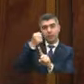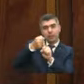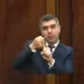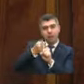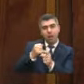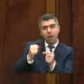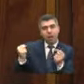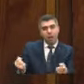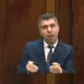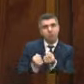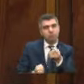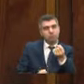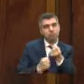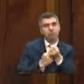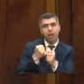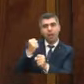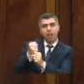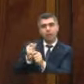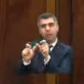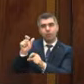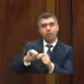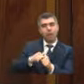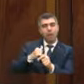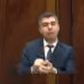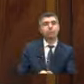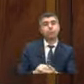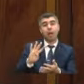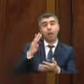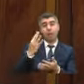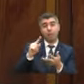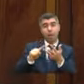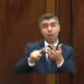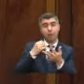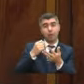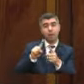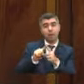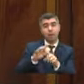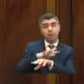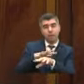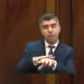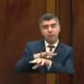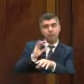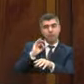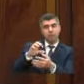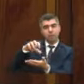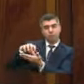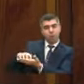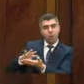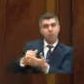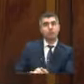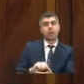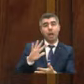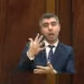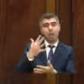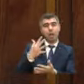بالتشغيل والتنمية المستدامة. المحور الرابع هو تعزيز التنمية البشرية والتماسك الاجتماعي والمجالي. المحور الخامس